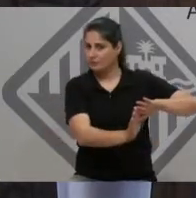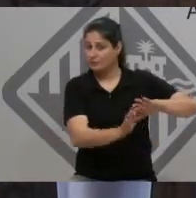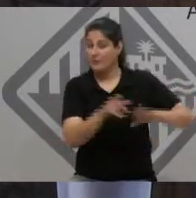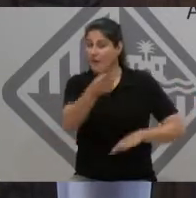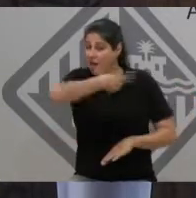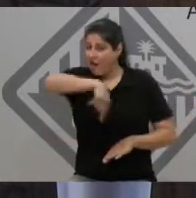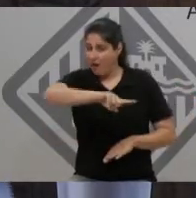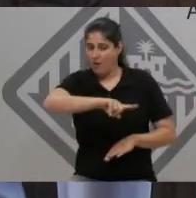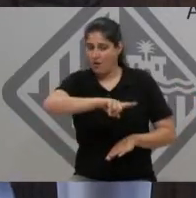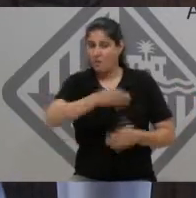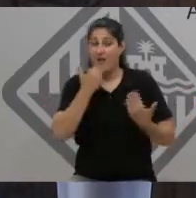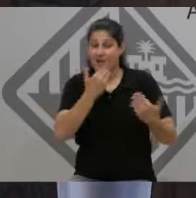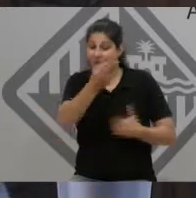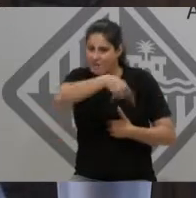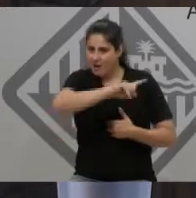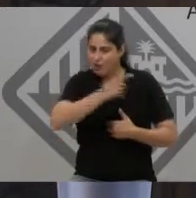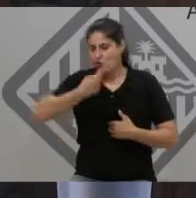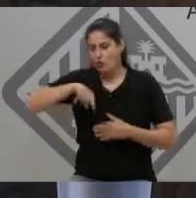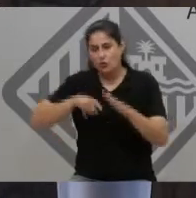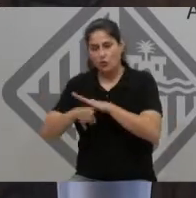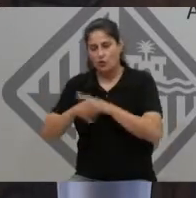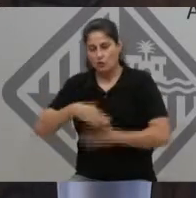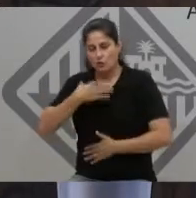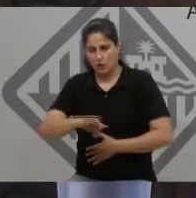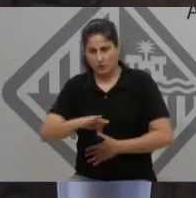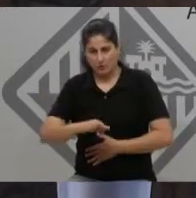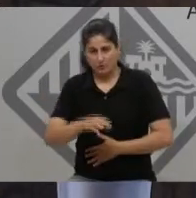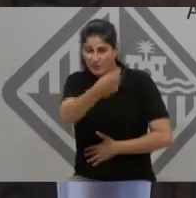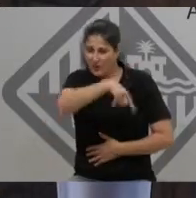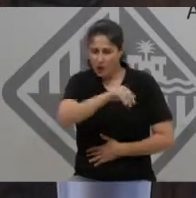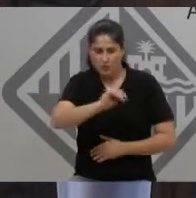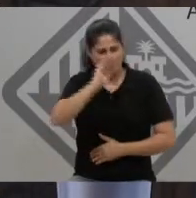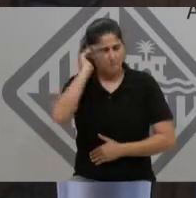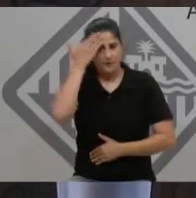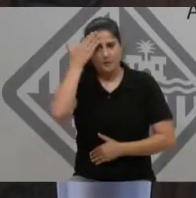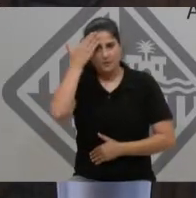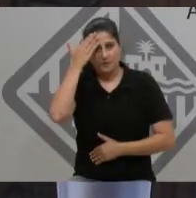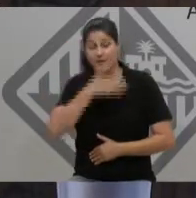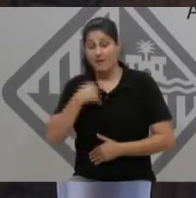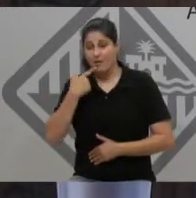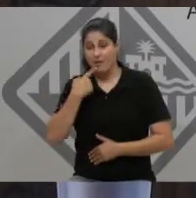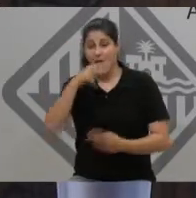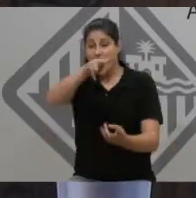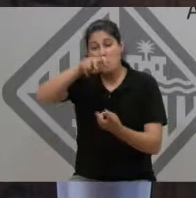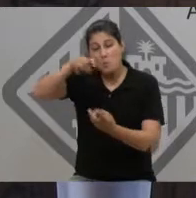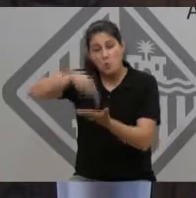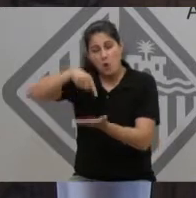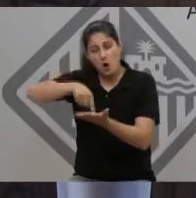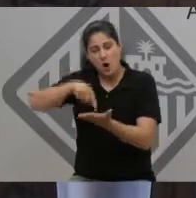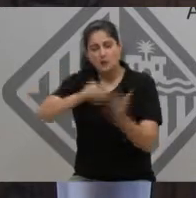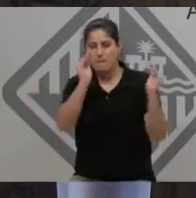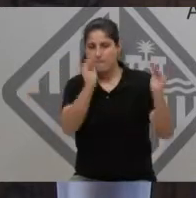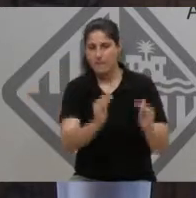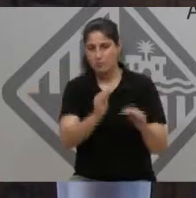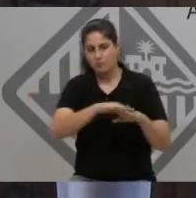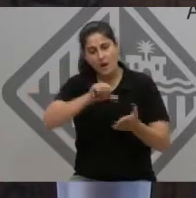centre de la gestió municipal, el centre de la gestió de qualsevol administració. Per tant, demanem una reducció tributària donada